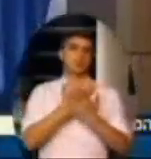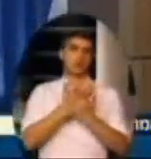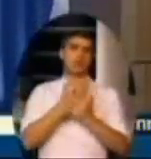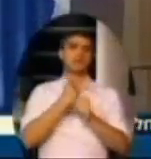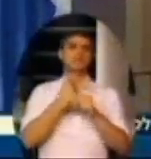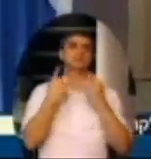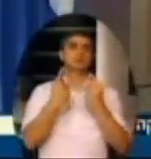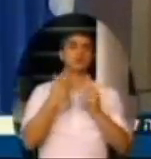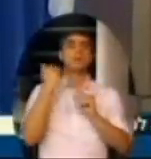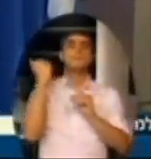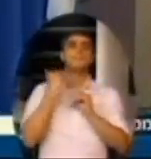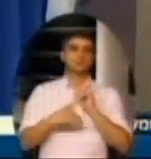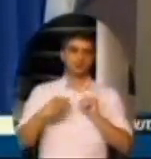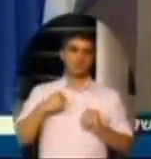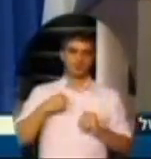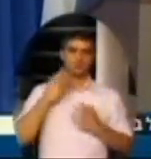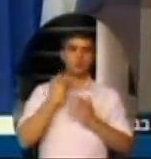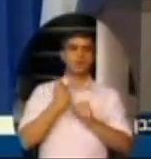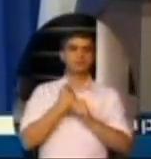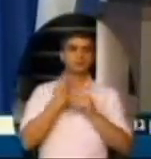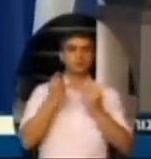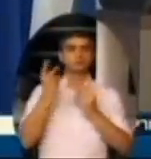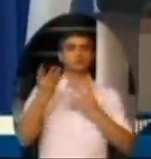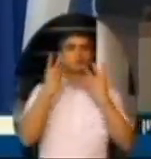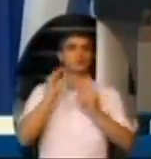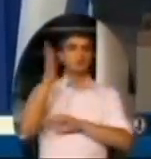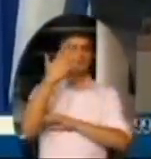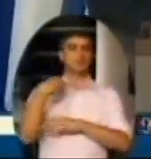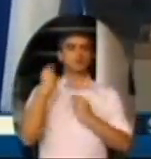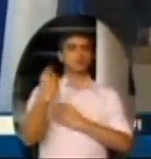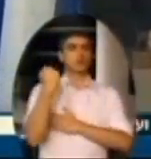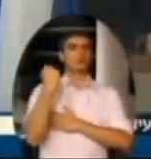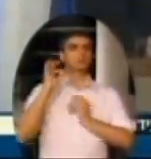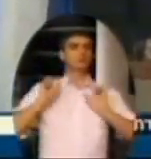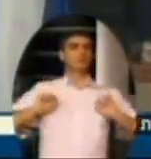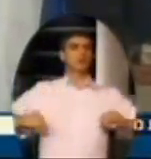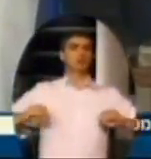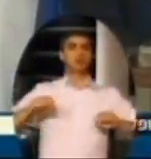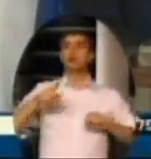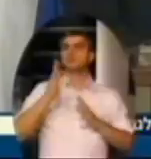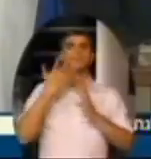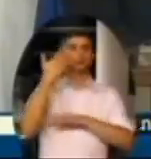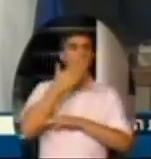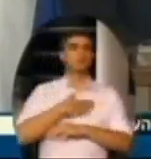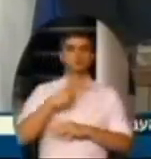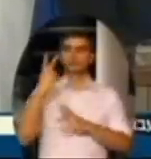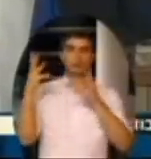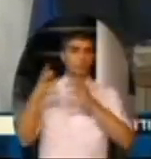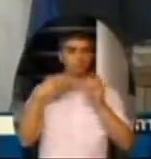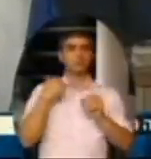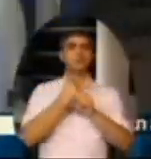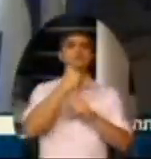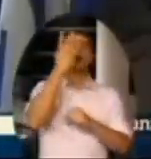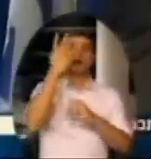שלו בסופו של יום אנחנו הבנו מהלך שהוא טוב למדינה נותן עוצמה למשילות זה מה שהמדינה מבקשת הוא דבר על שני גושים אני אומר בוא ניקח